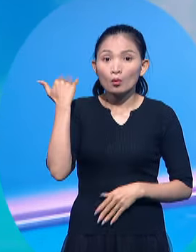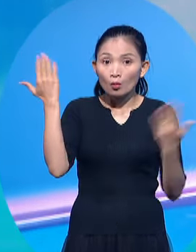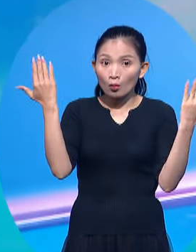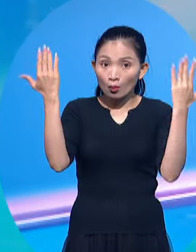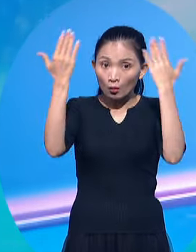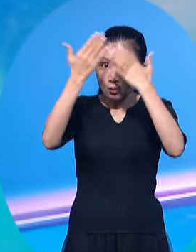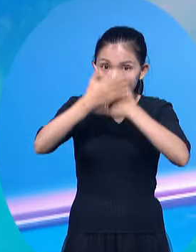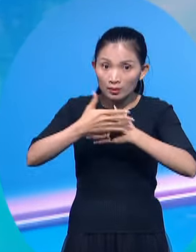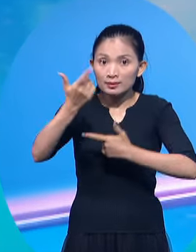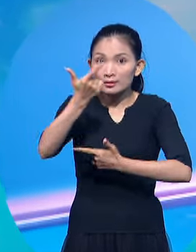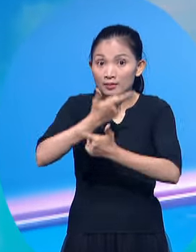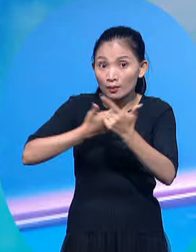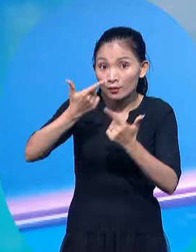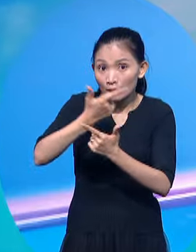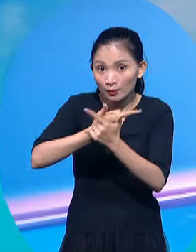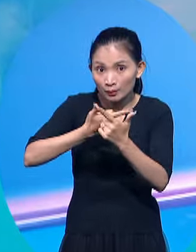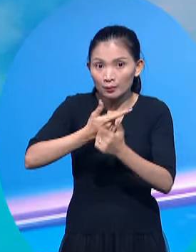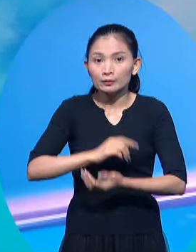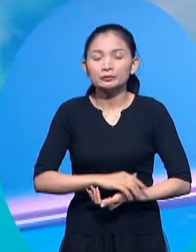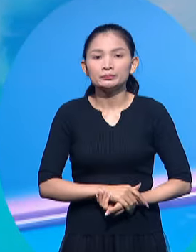giả đã diễn ra hết sức sôi động.